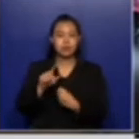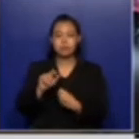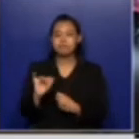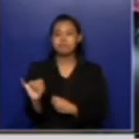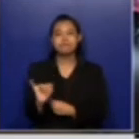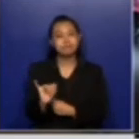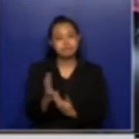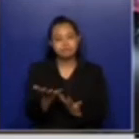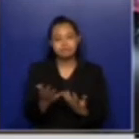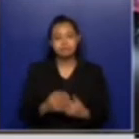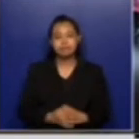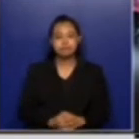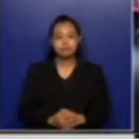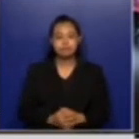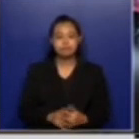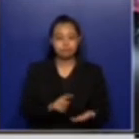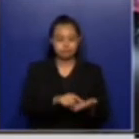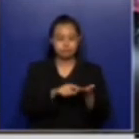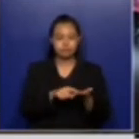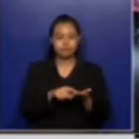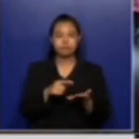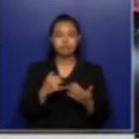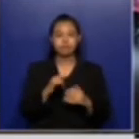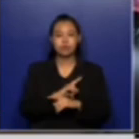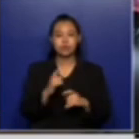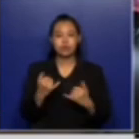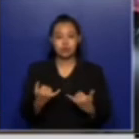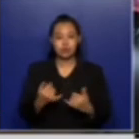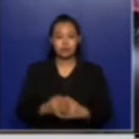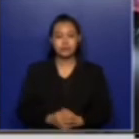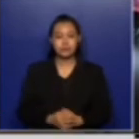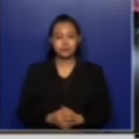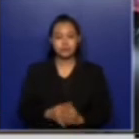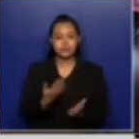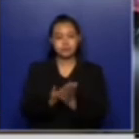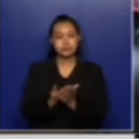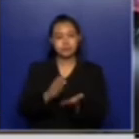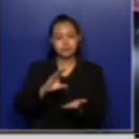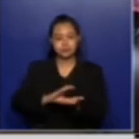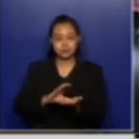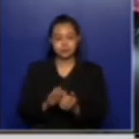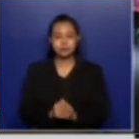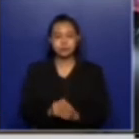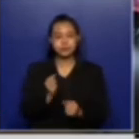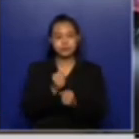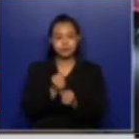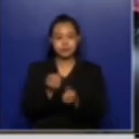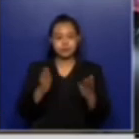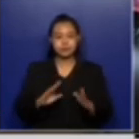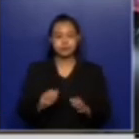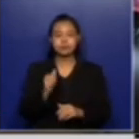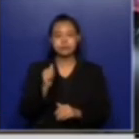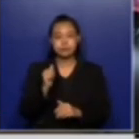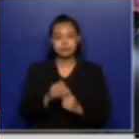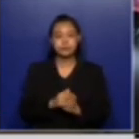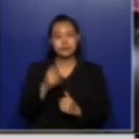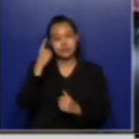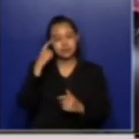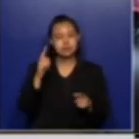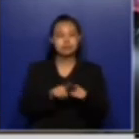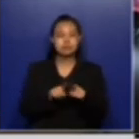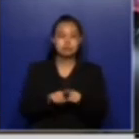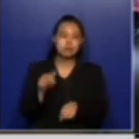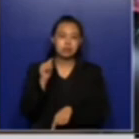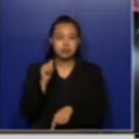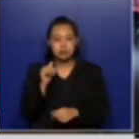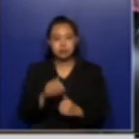ากงบประมาณที่ท่านนำเสนอในวันนี้งบประมาณจัดทำแบบเดิมความคิดแบบเดิม